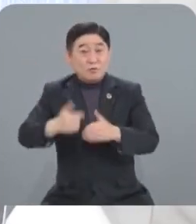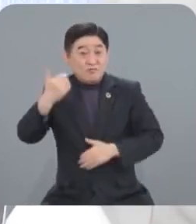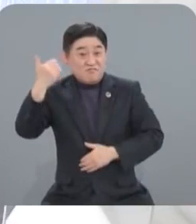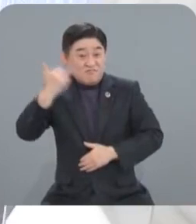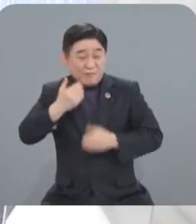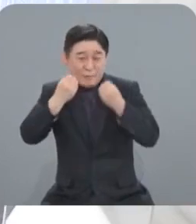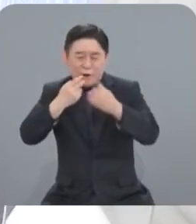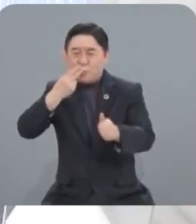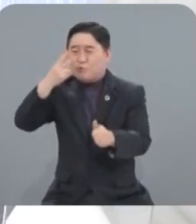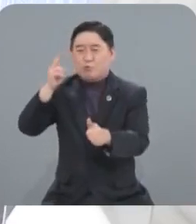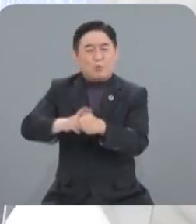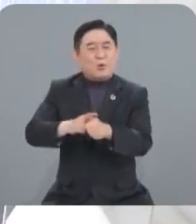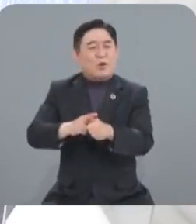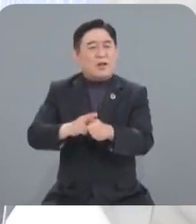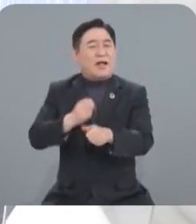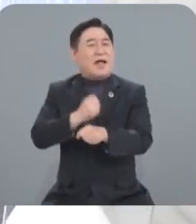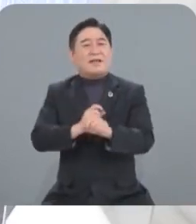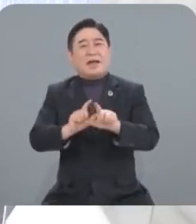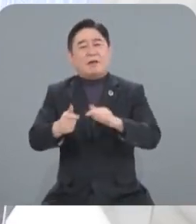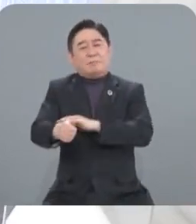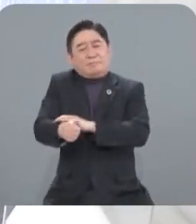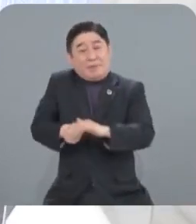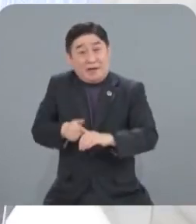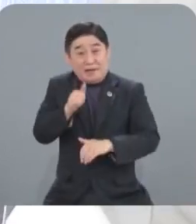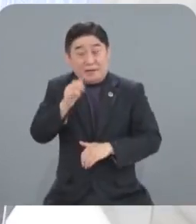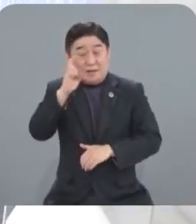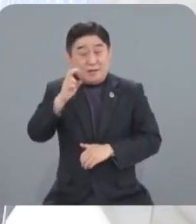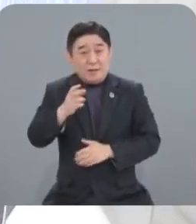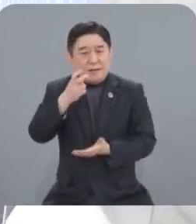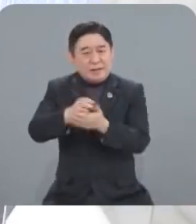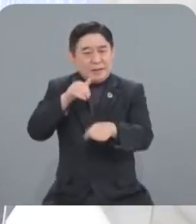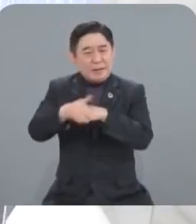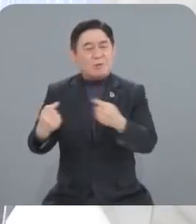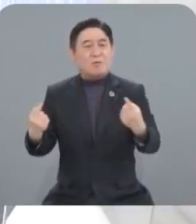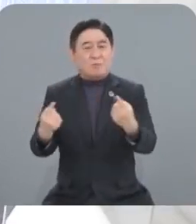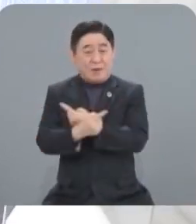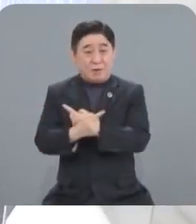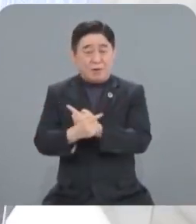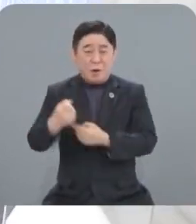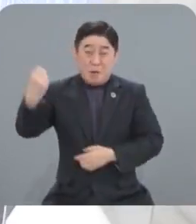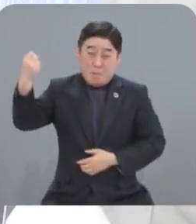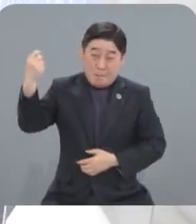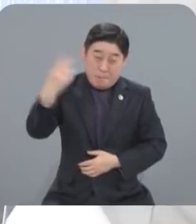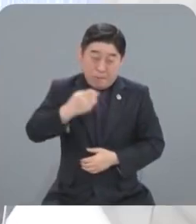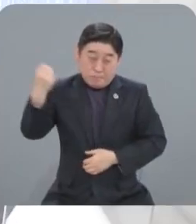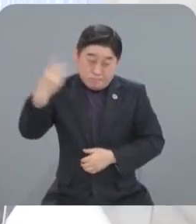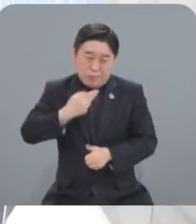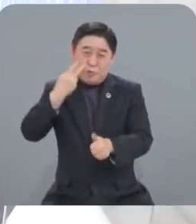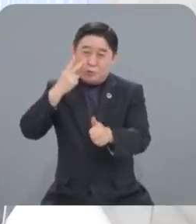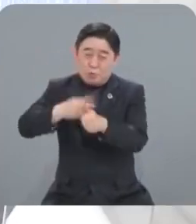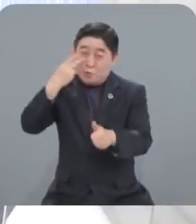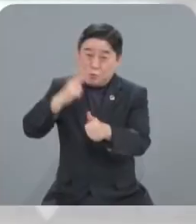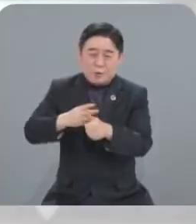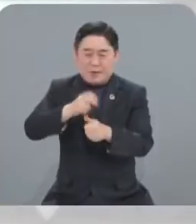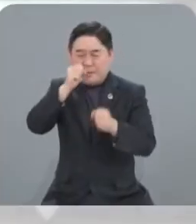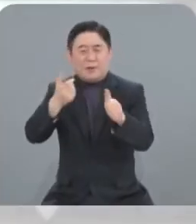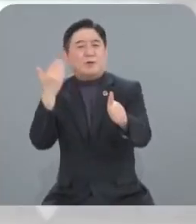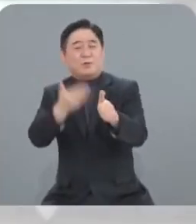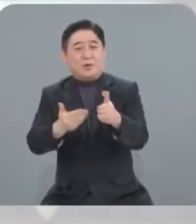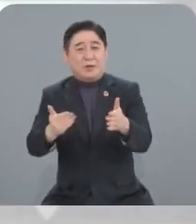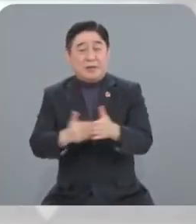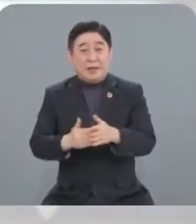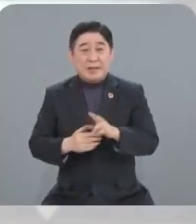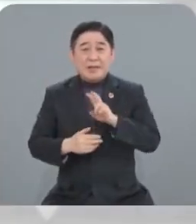새로운 도전을 하려고 하지 않을 것입니다 제 돈을 받고 수십번도 전화 기회를 줘야 합니다